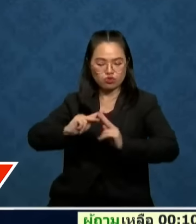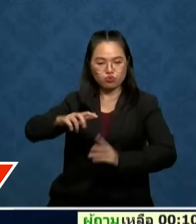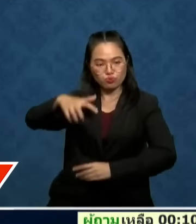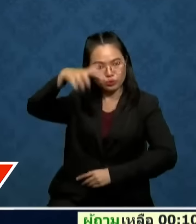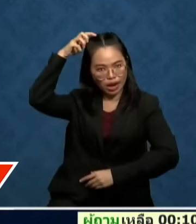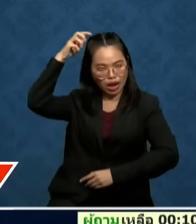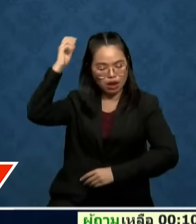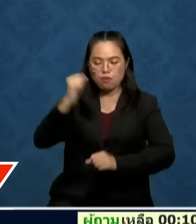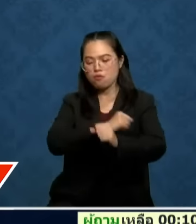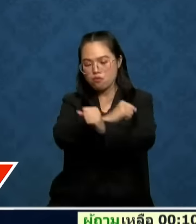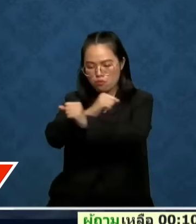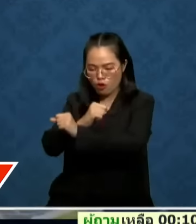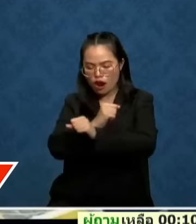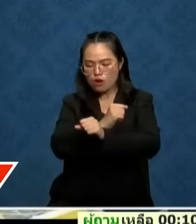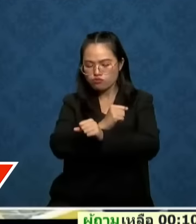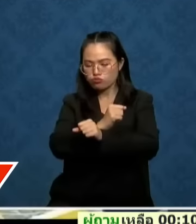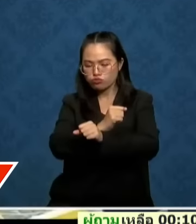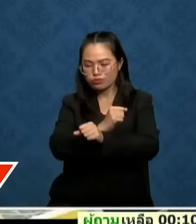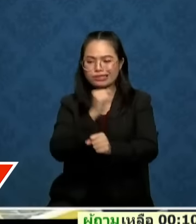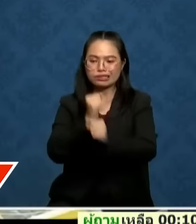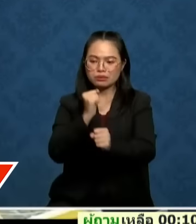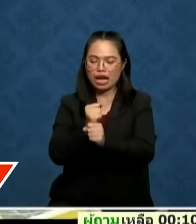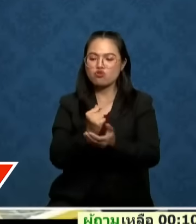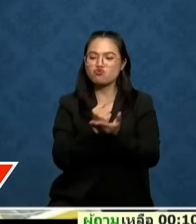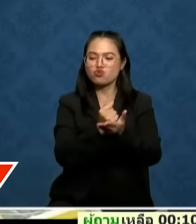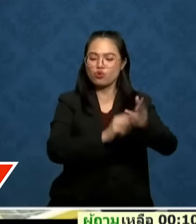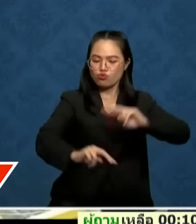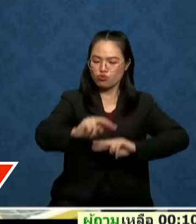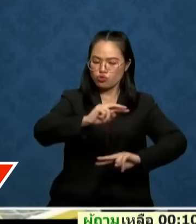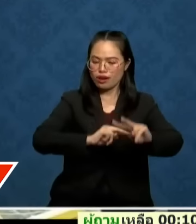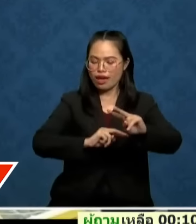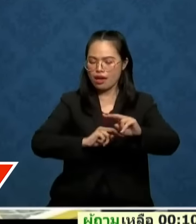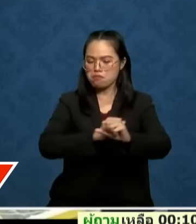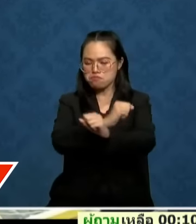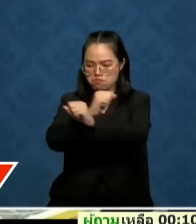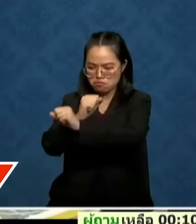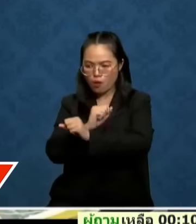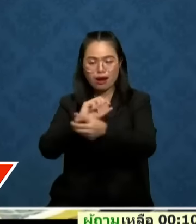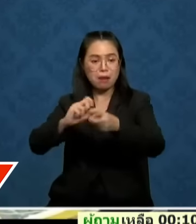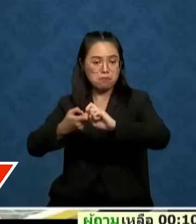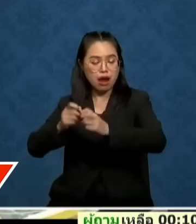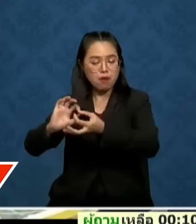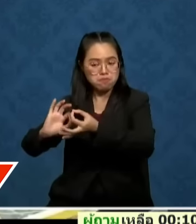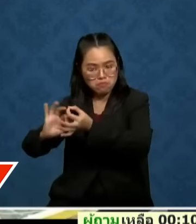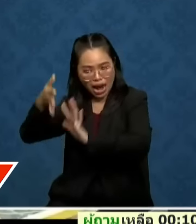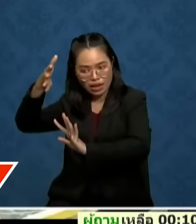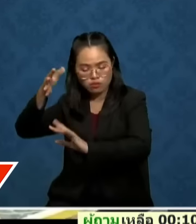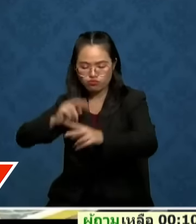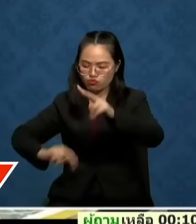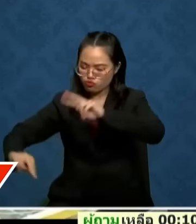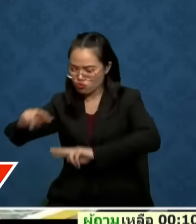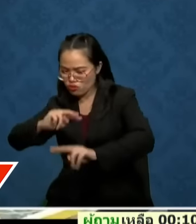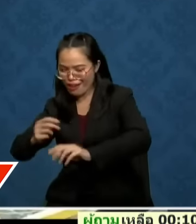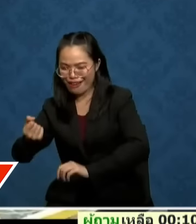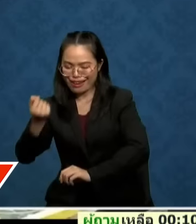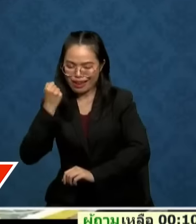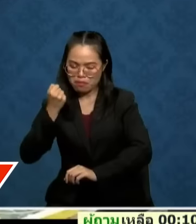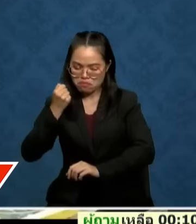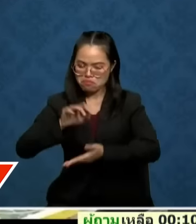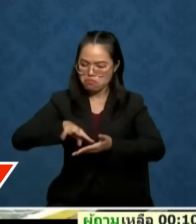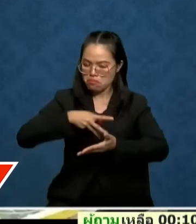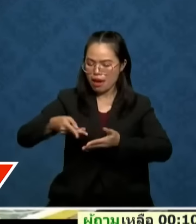สาธารณภัยหน่วยงานที่เกี่ยวข้องดูแลควบคุมสถานการณ์การปะทุและเหตุเพลิงไหม้จนเข้าสู่ภาวะปกติและจัดทำแผนเยียวยา